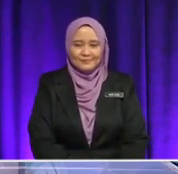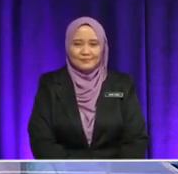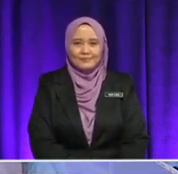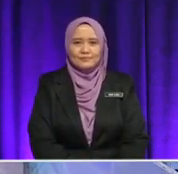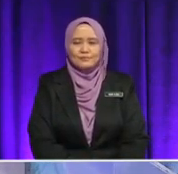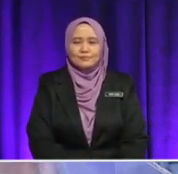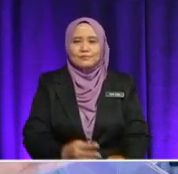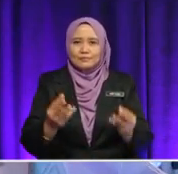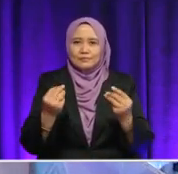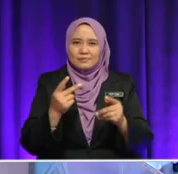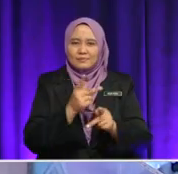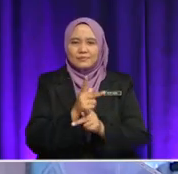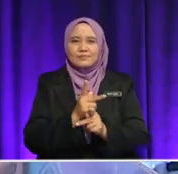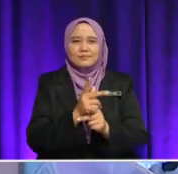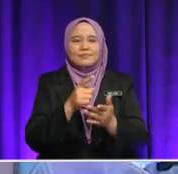ini